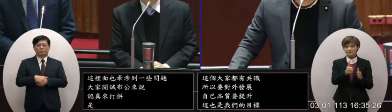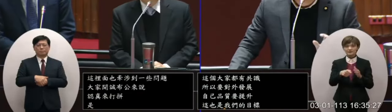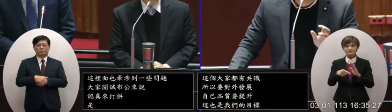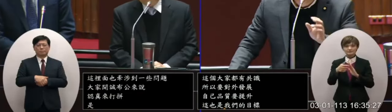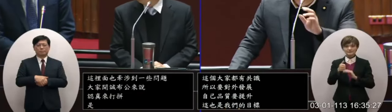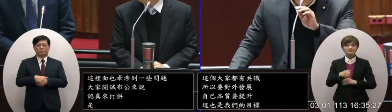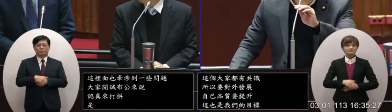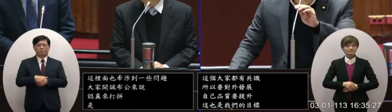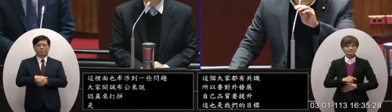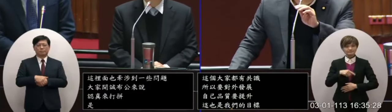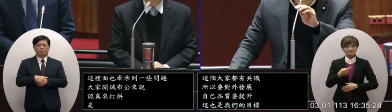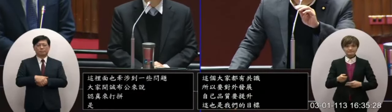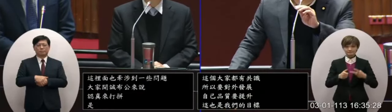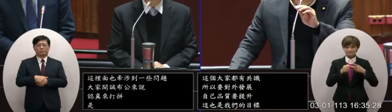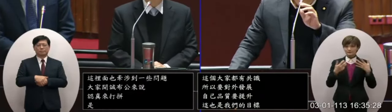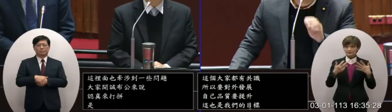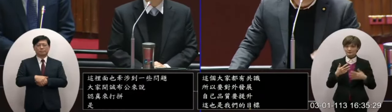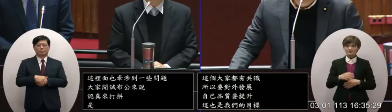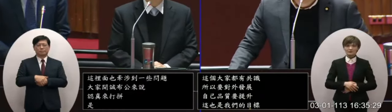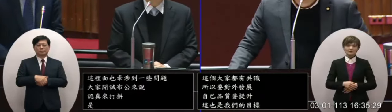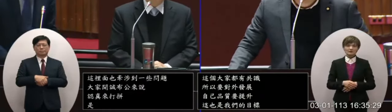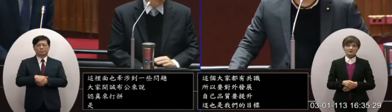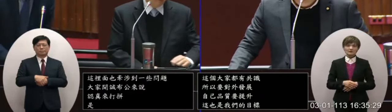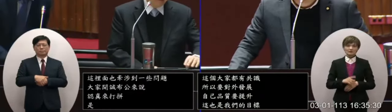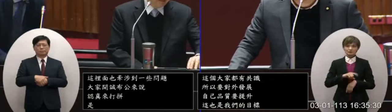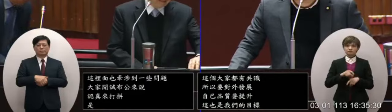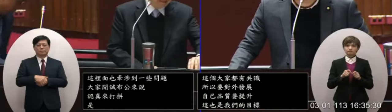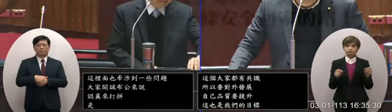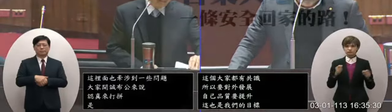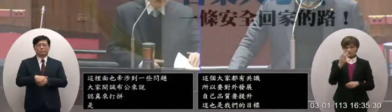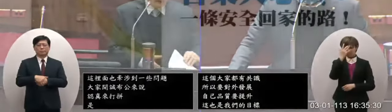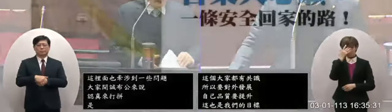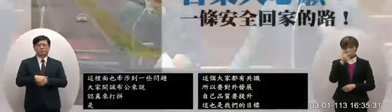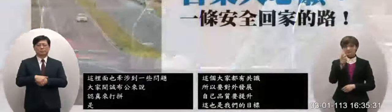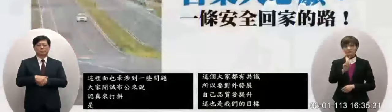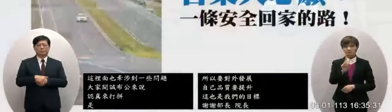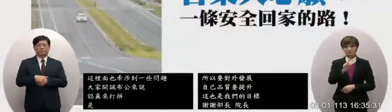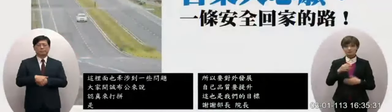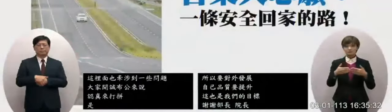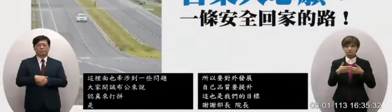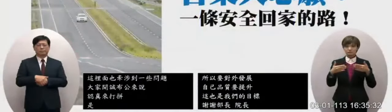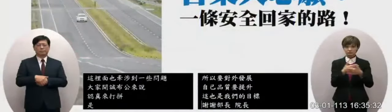久以来一直困扰台东的问题，就是交通的议题哈。哦，